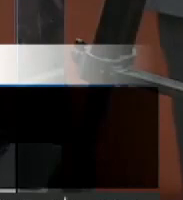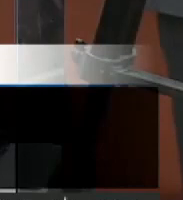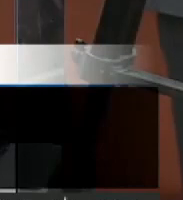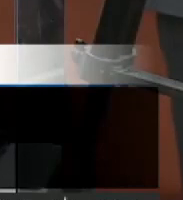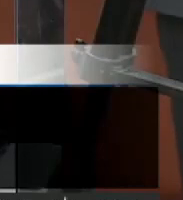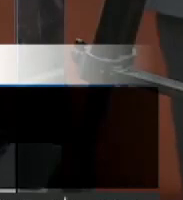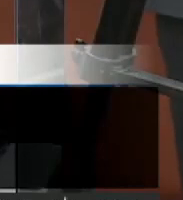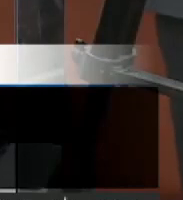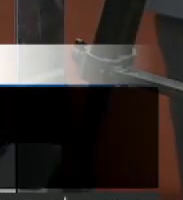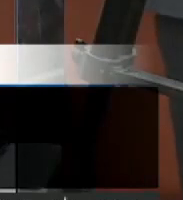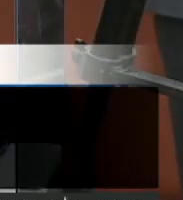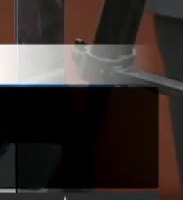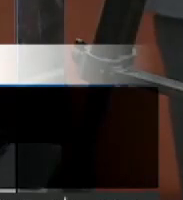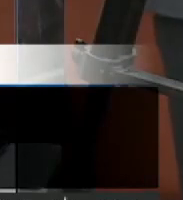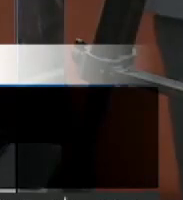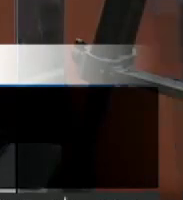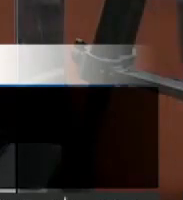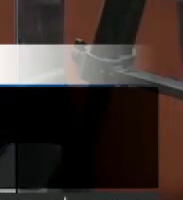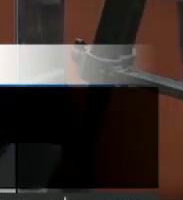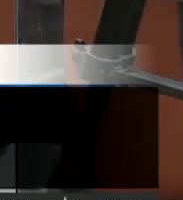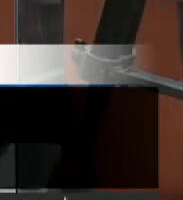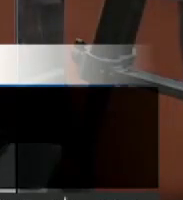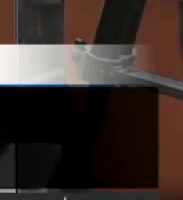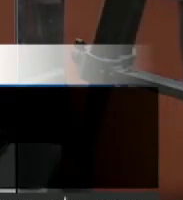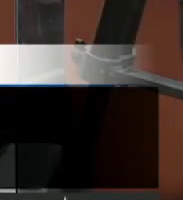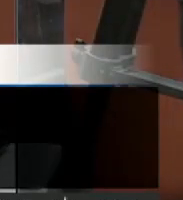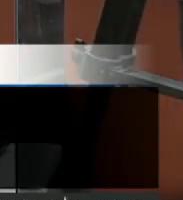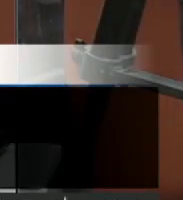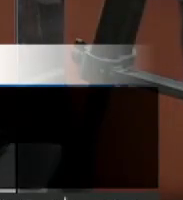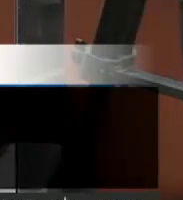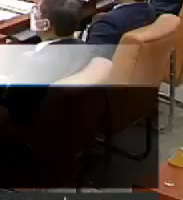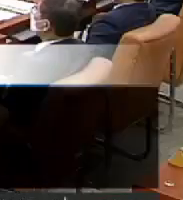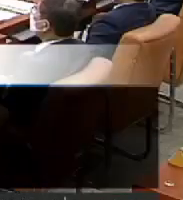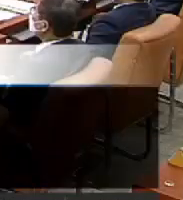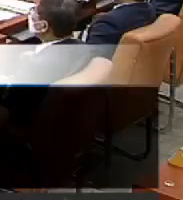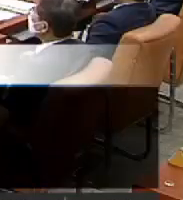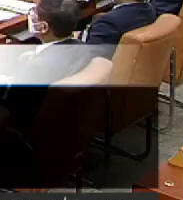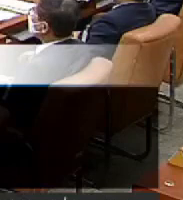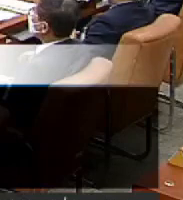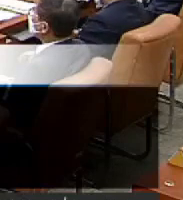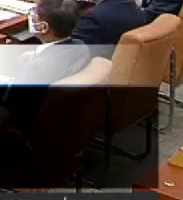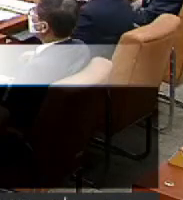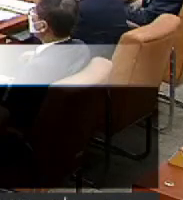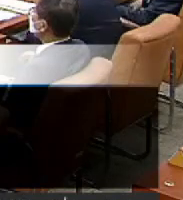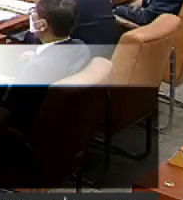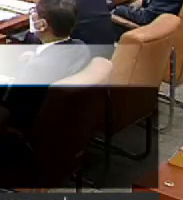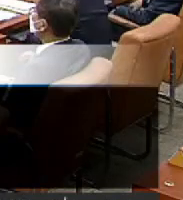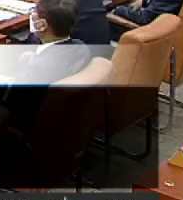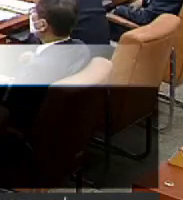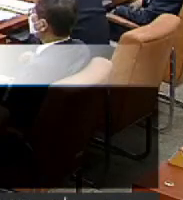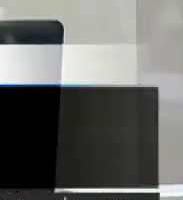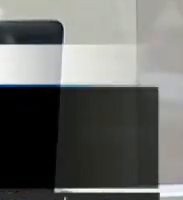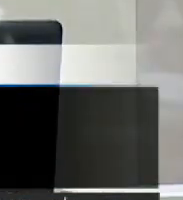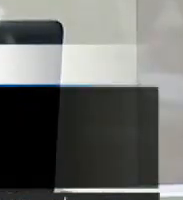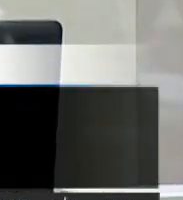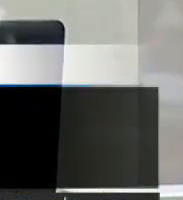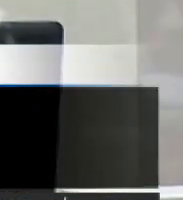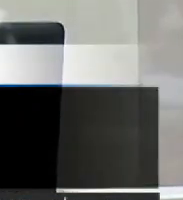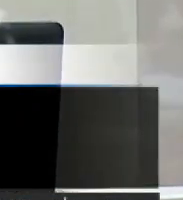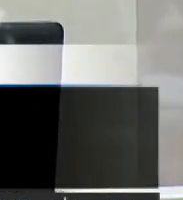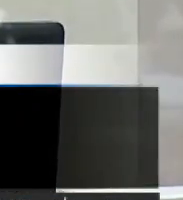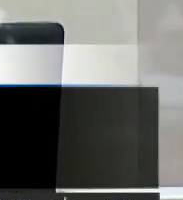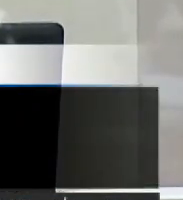정확하게 교정해 주시고요. 엄중하게 경고를 해 주십시오. 검찰총장께 말씀을 드립니다.